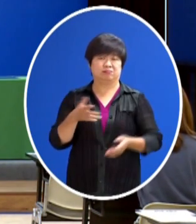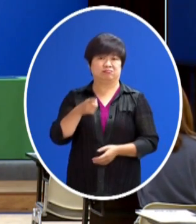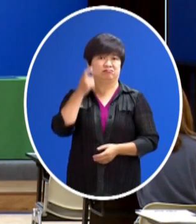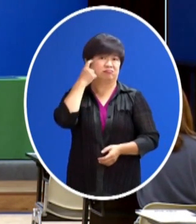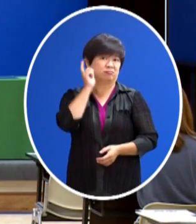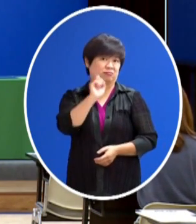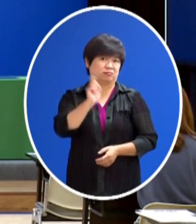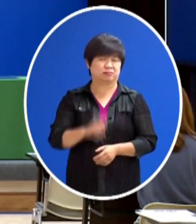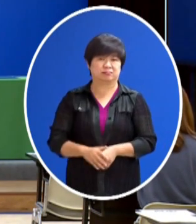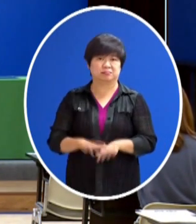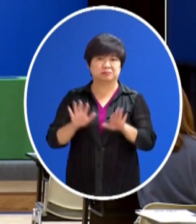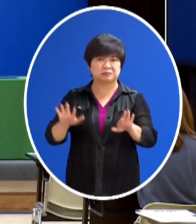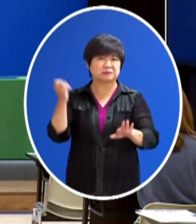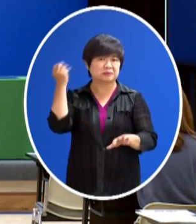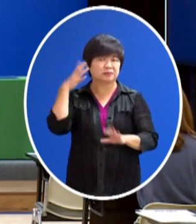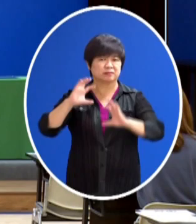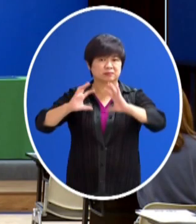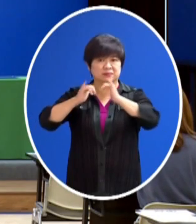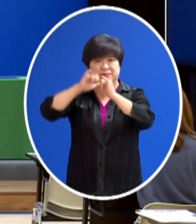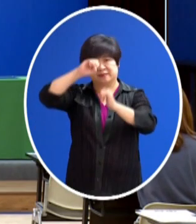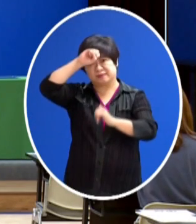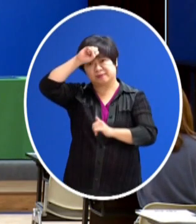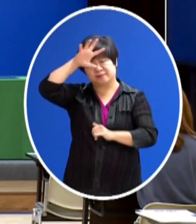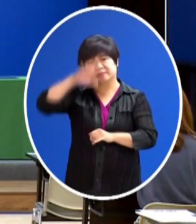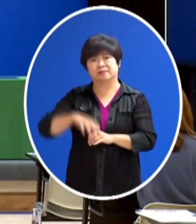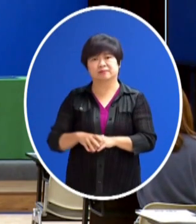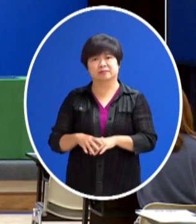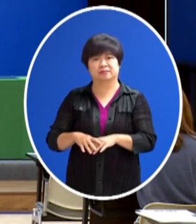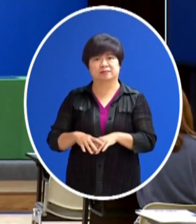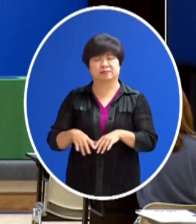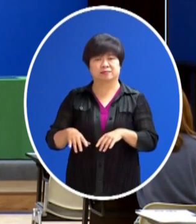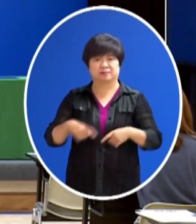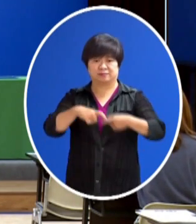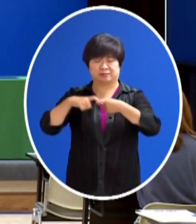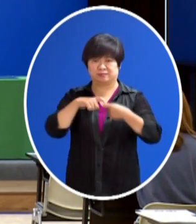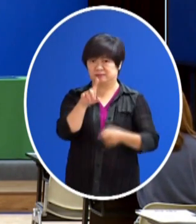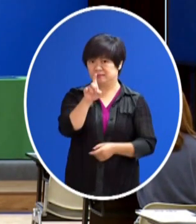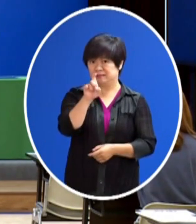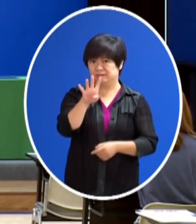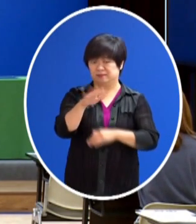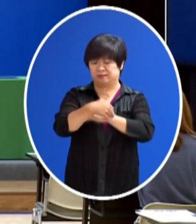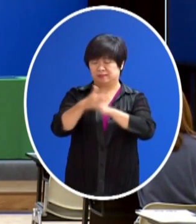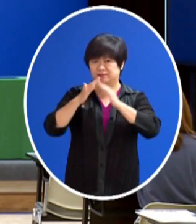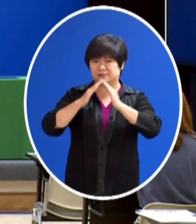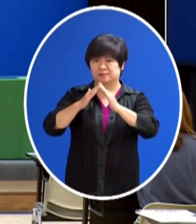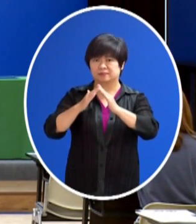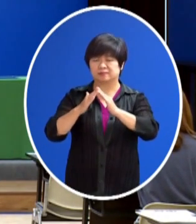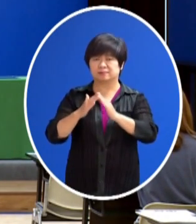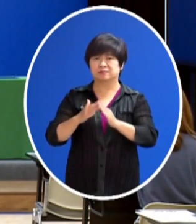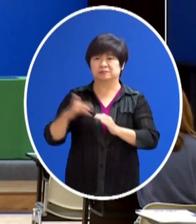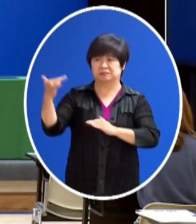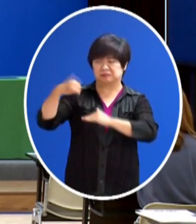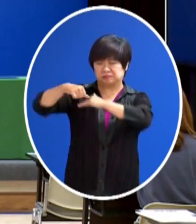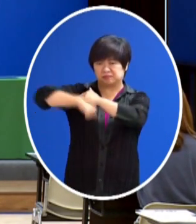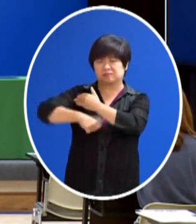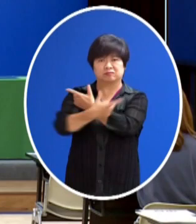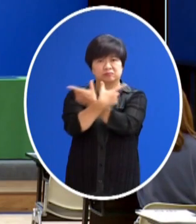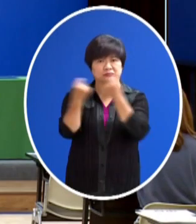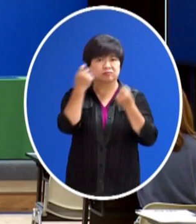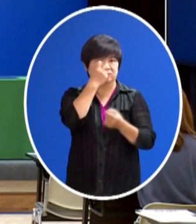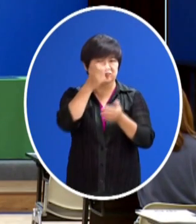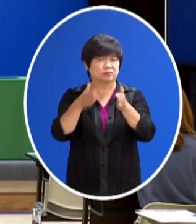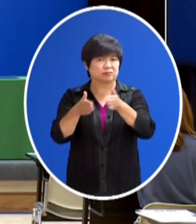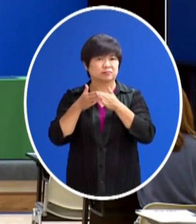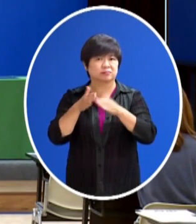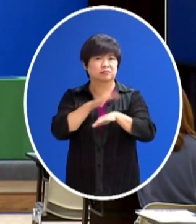的不用出动到政风单位，因为其实政风单位是在处理说公务单位渎职或者是贪腐，所以你出动到政风单位，就